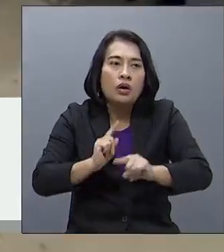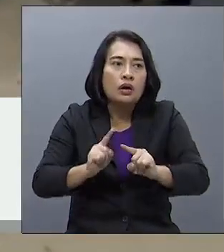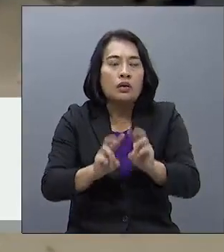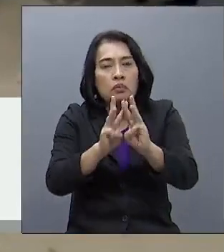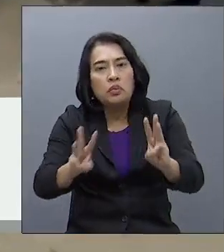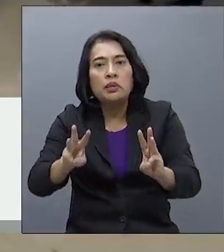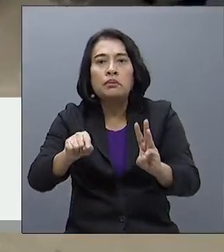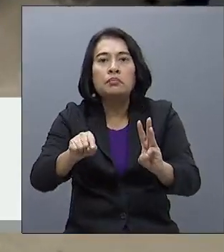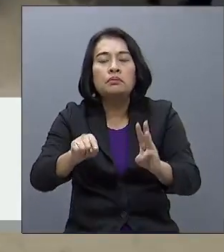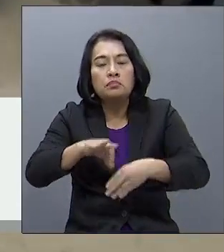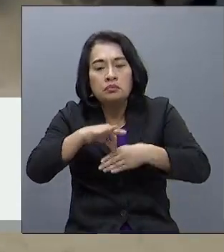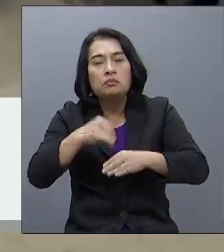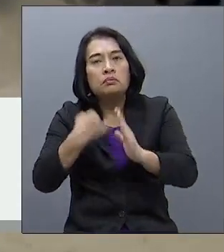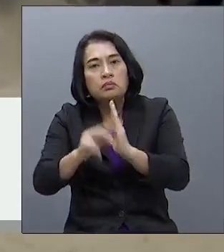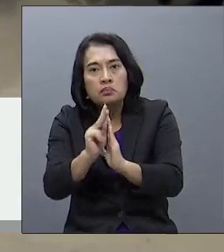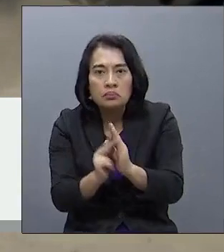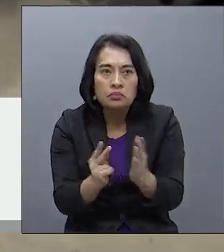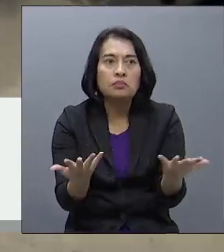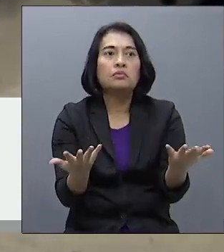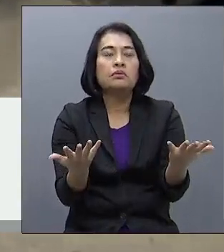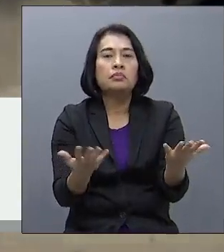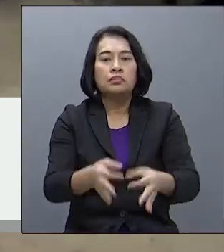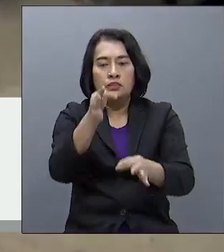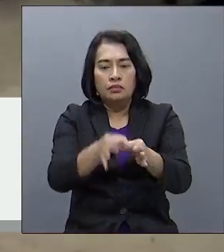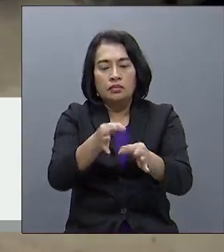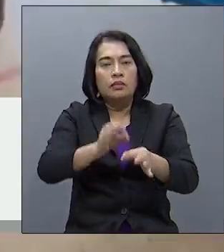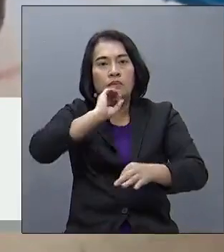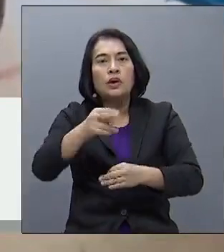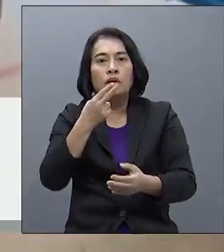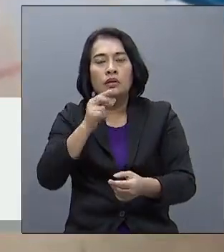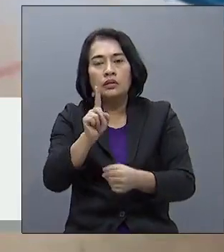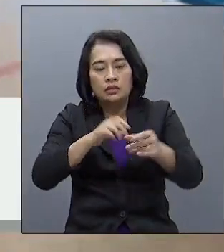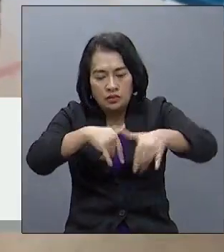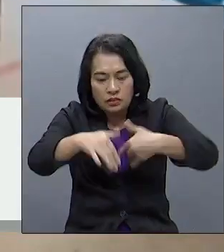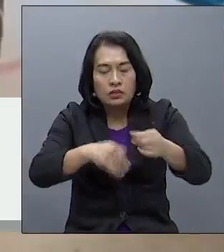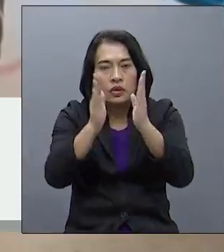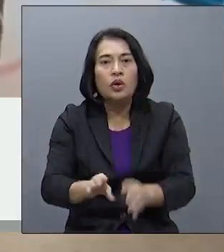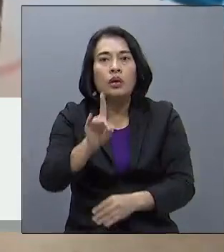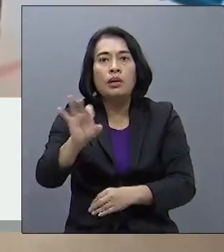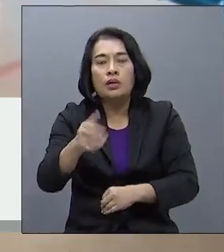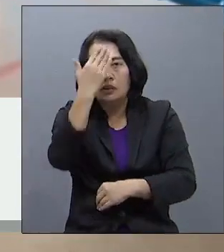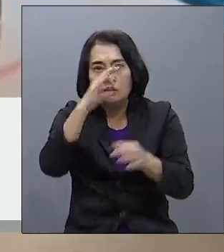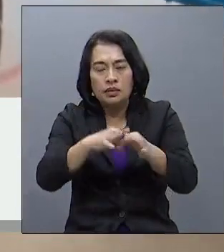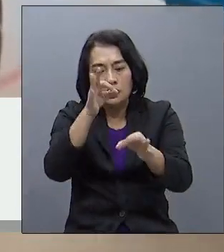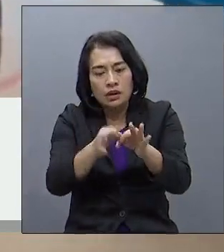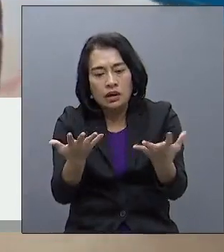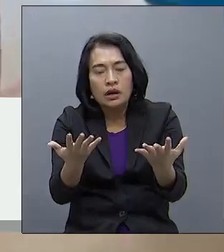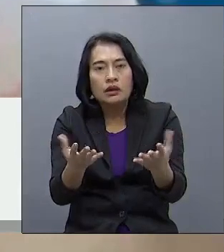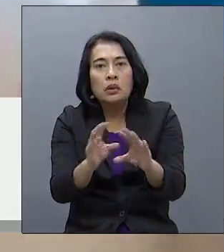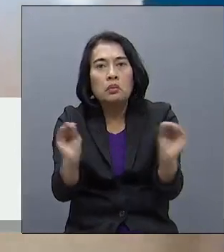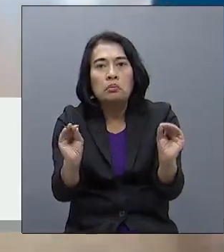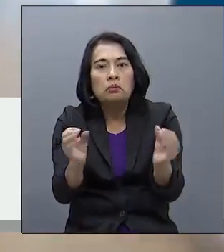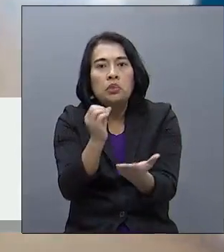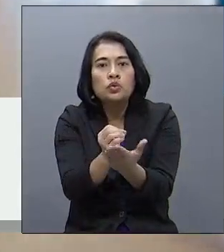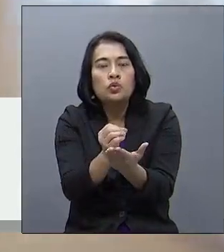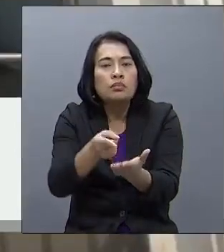รือไม่แต่ที่ธนาคารมีหนังสือไปแจ้งชาวบ้านหลายร้อยคนก็เพราะว่าบัญชีที่ไม่มีความเคลื่อนไหวมานานเกือบ1ปี